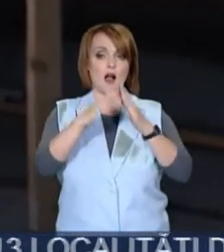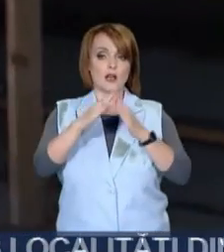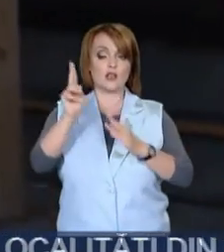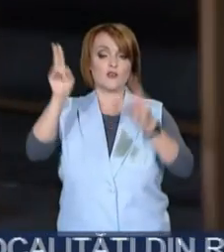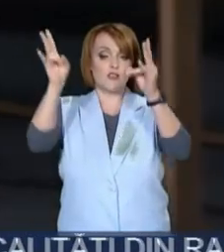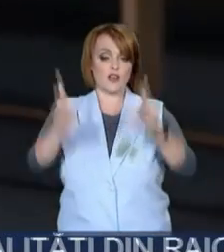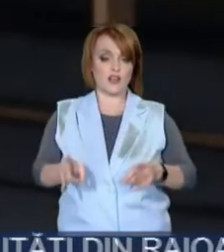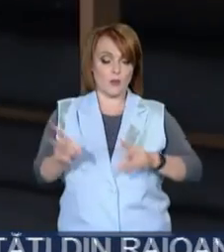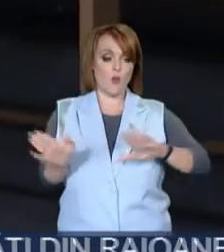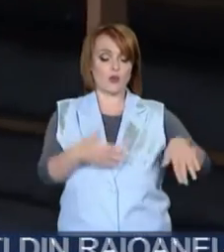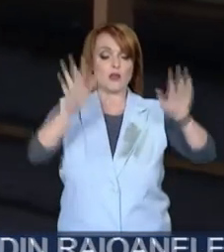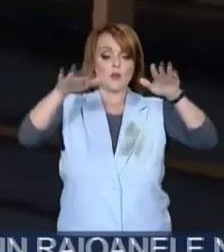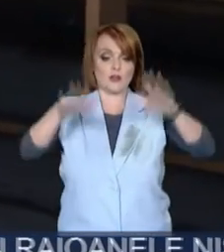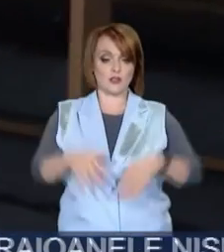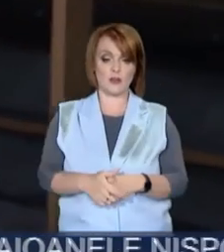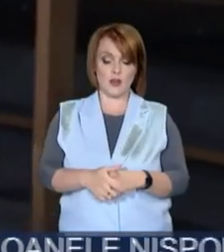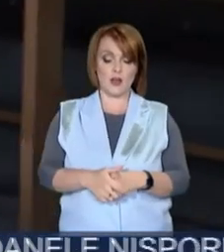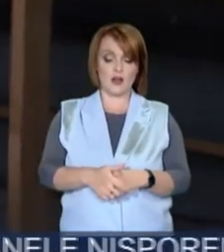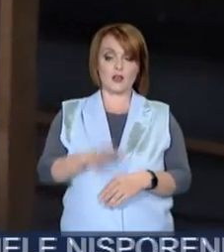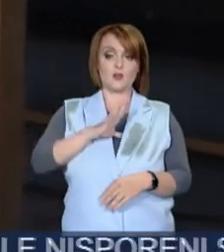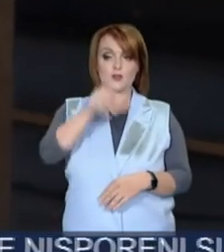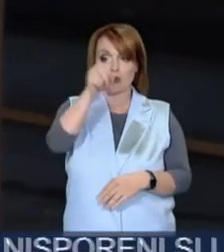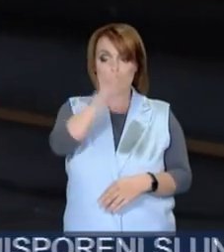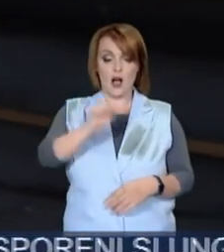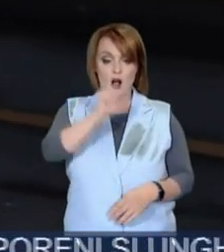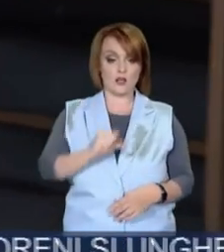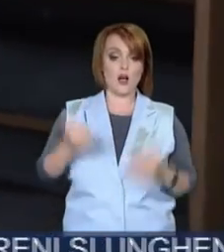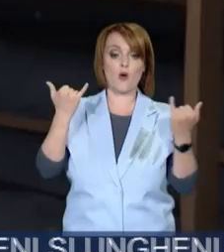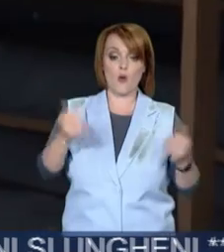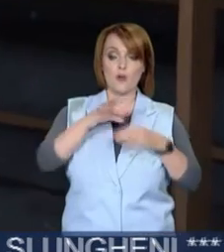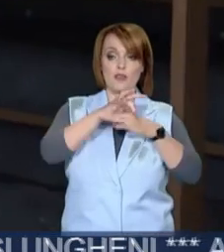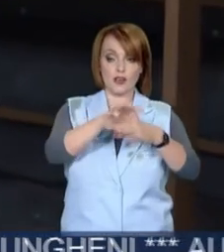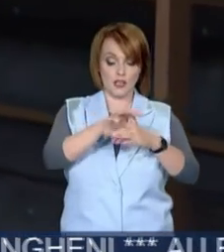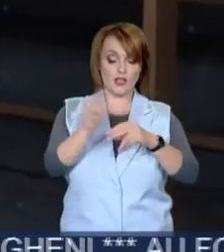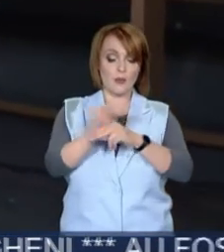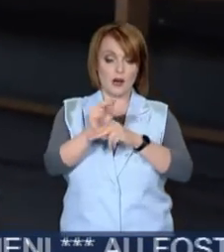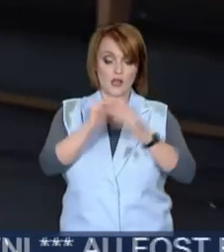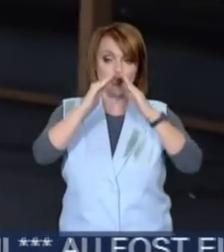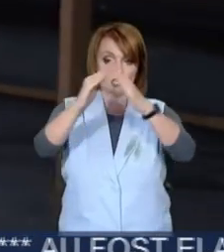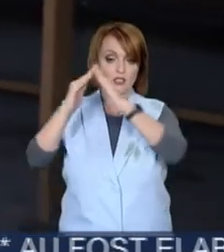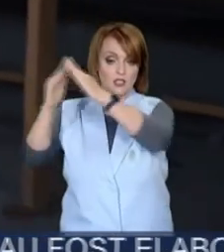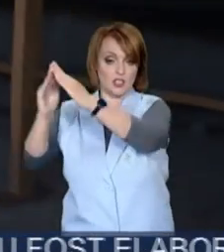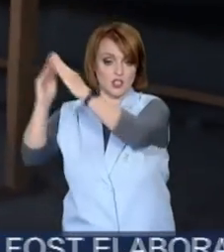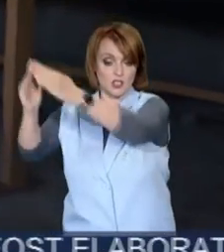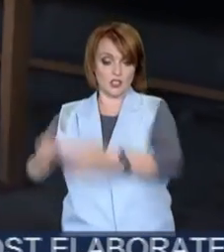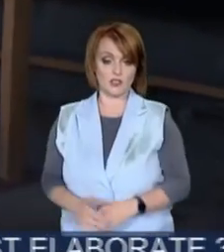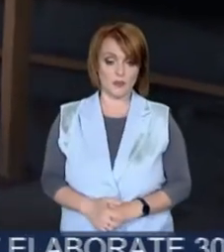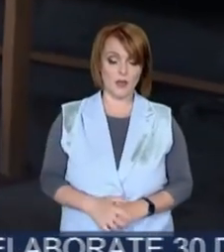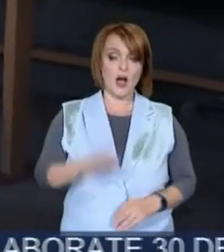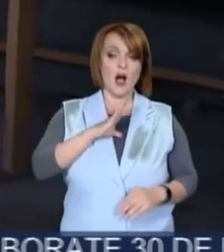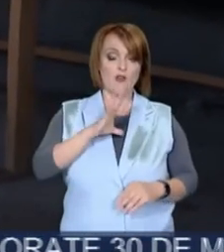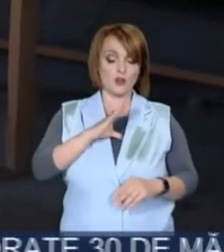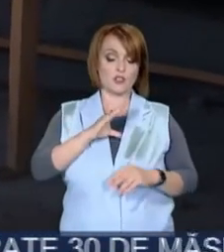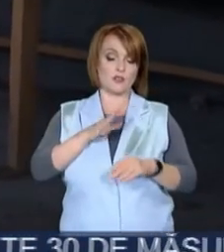de ploaie torențială de acum câteva zile. În prezent sunt efectuate lucrări de reparație, iar acestea au fost realizate